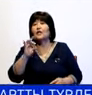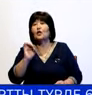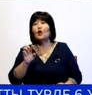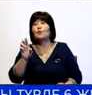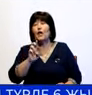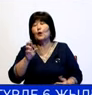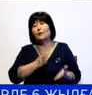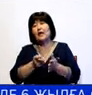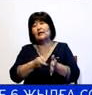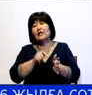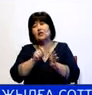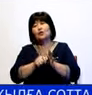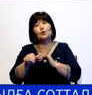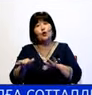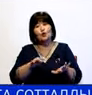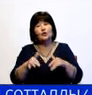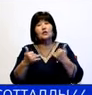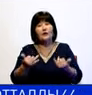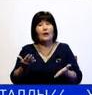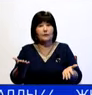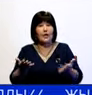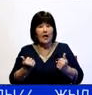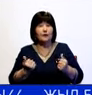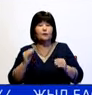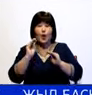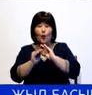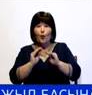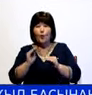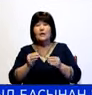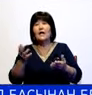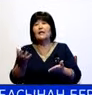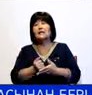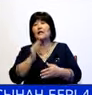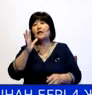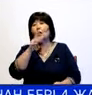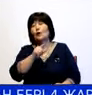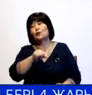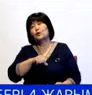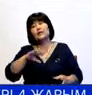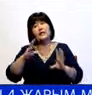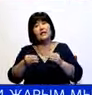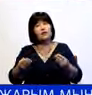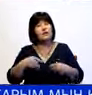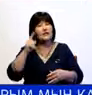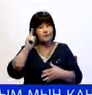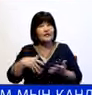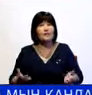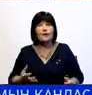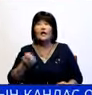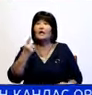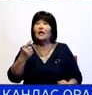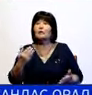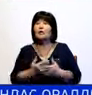нейробиологиялық бағытында зерттеулер жүргізіп жатыр. Біздің енді алған қосылыстарымыздың жетістіктері алдағы уақытта өзінің нәтижесін береді деп сенеміз. Тағы бір